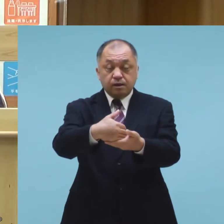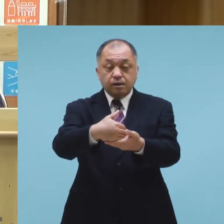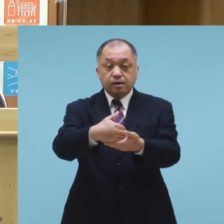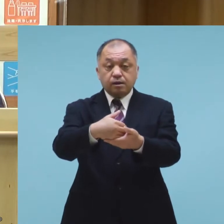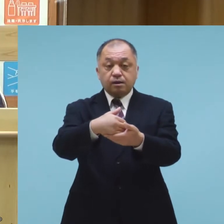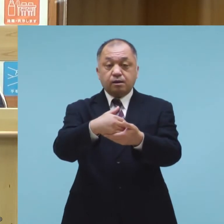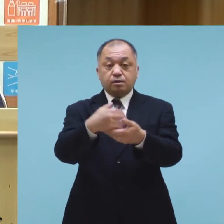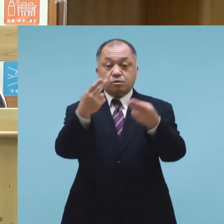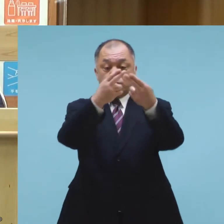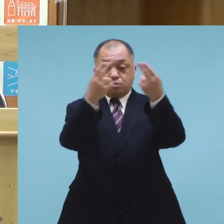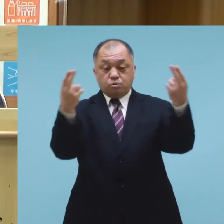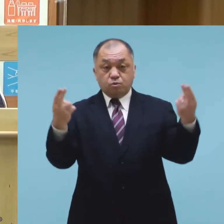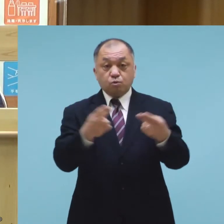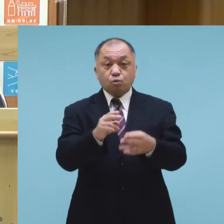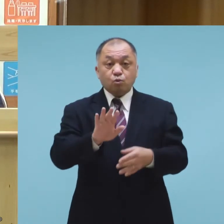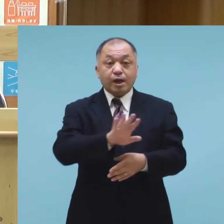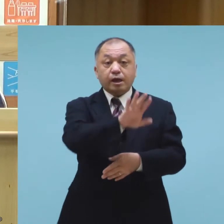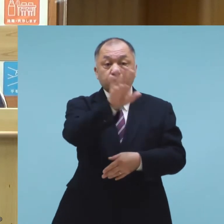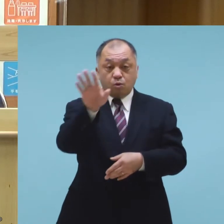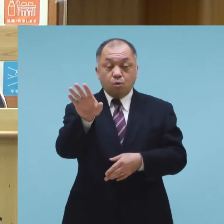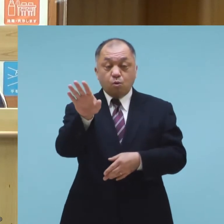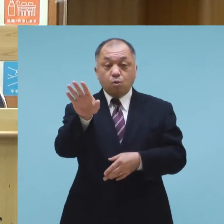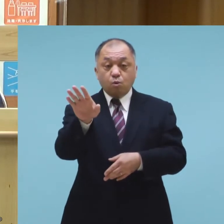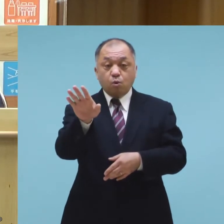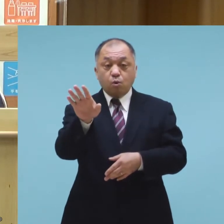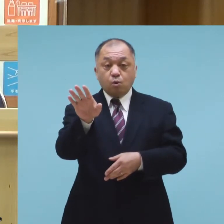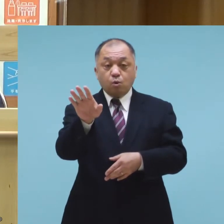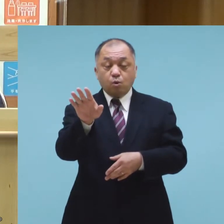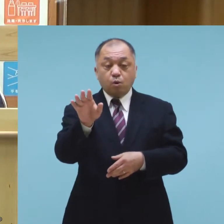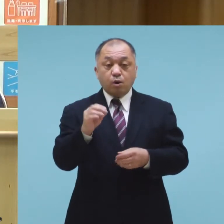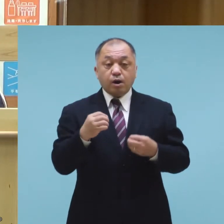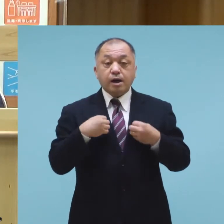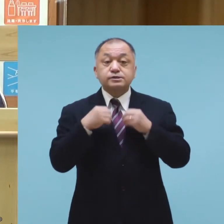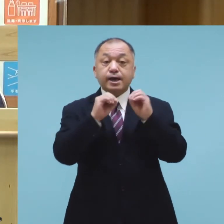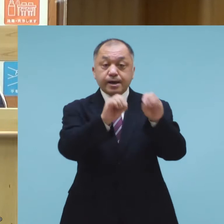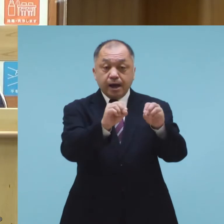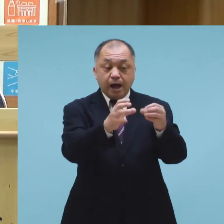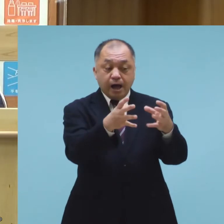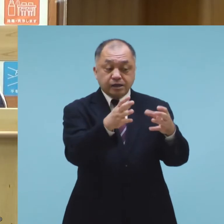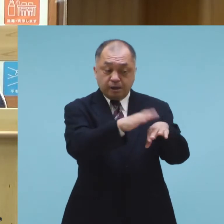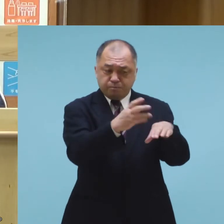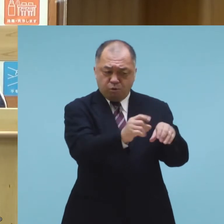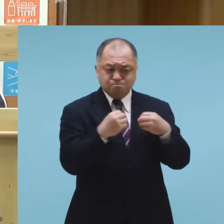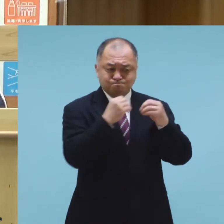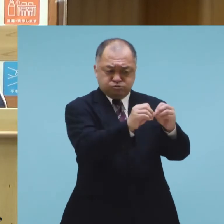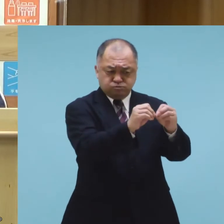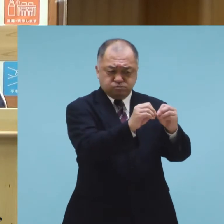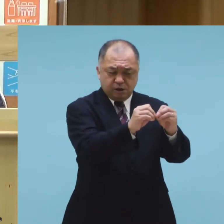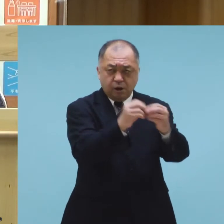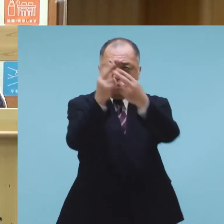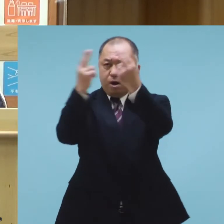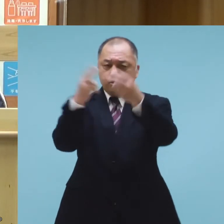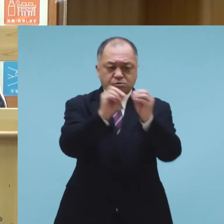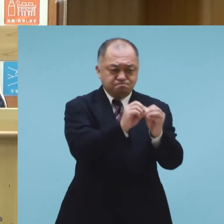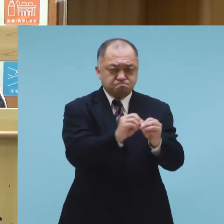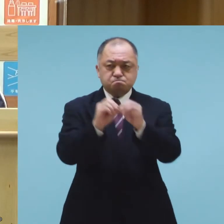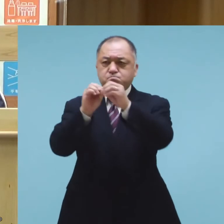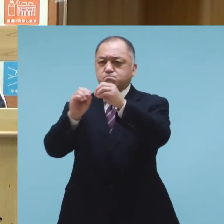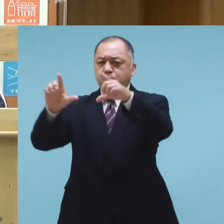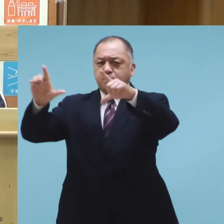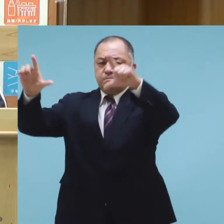にこう感染が札幌に集中したものがだんだんこう広がりつつあるというようなお話があったかと思います、はい、で、そういう中